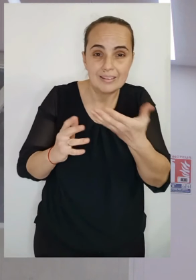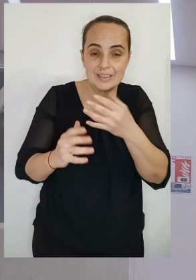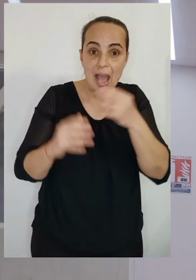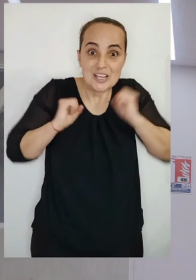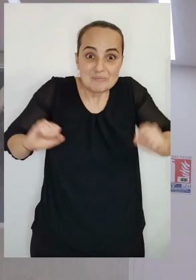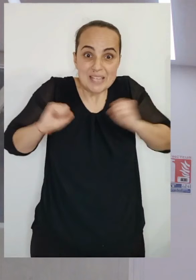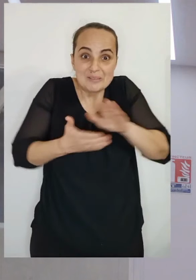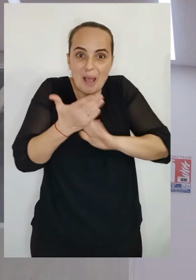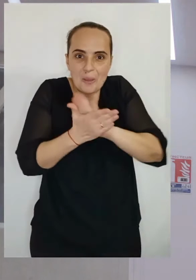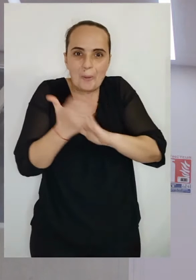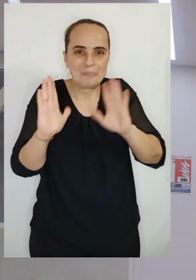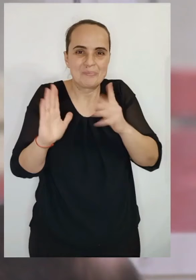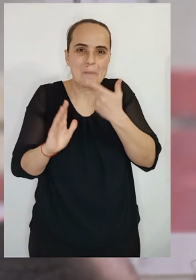grave.